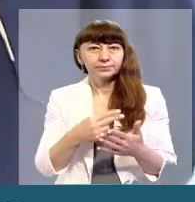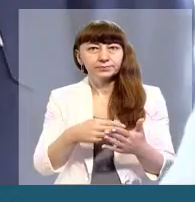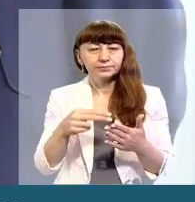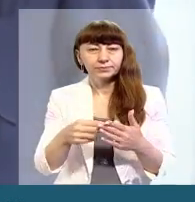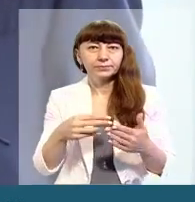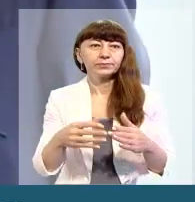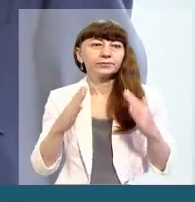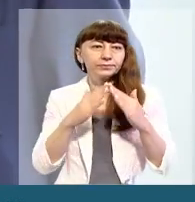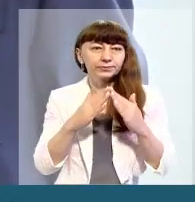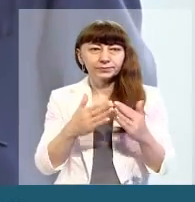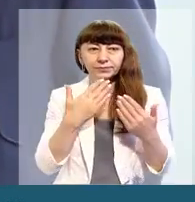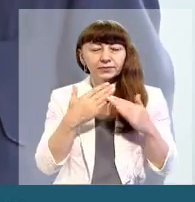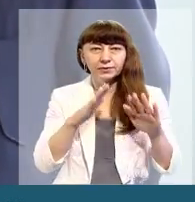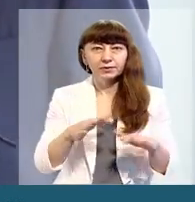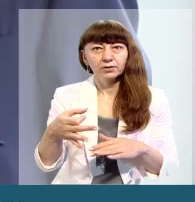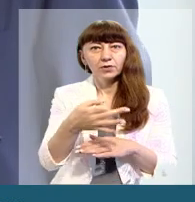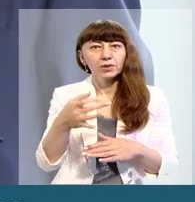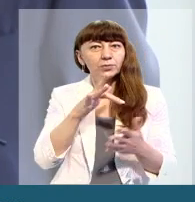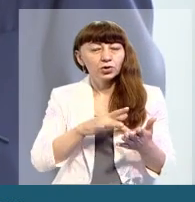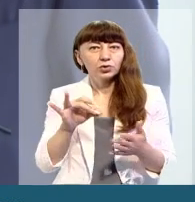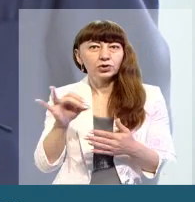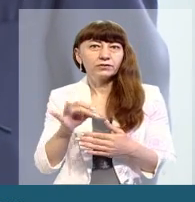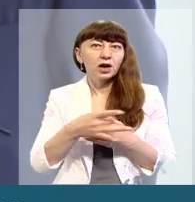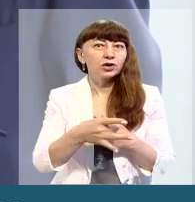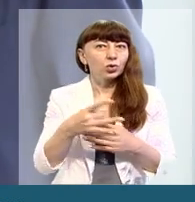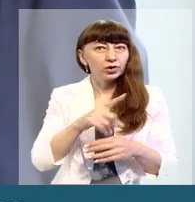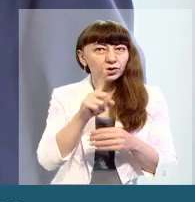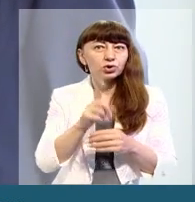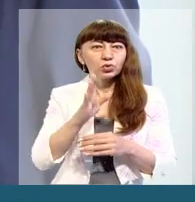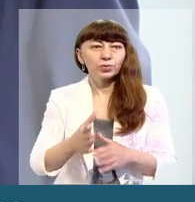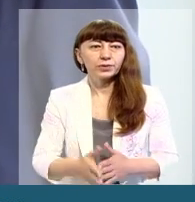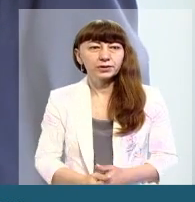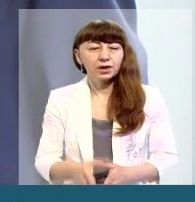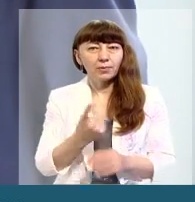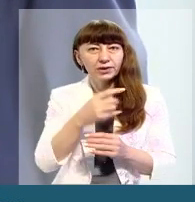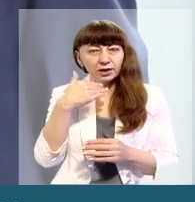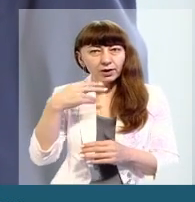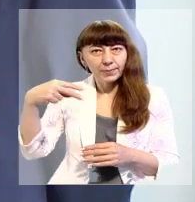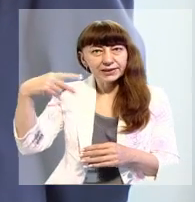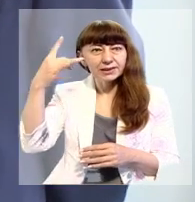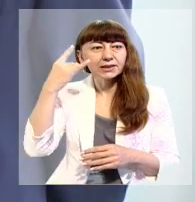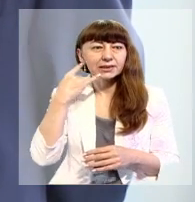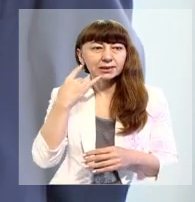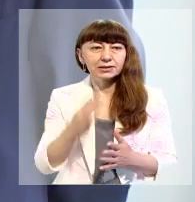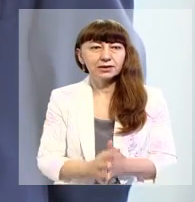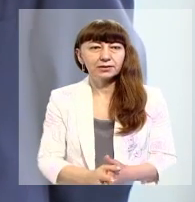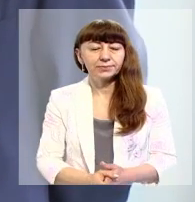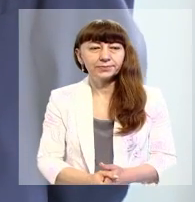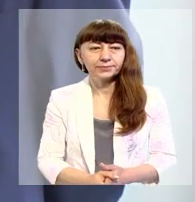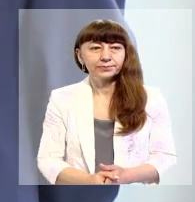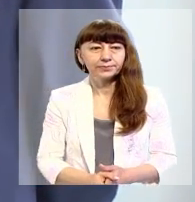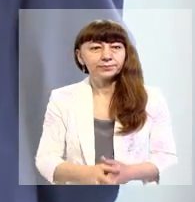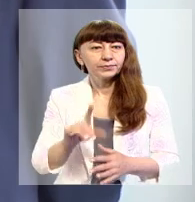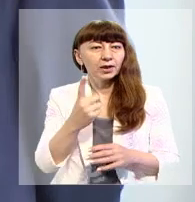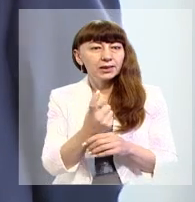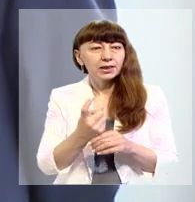быть не только в областном центре, но и в районных центрах. Об этом говорил глава государства в прошлом году, поэтому